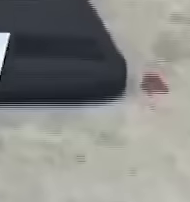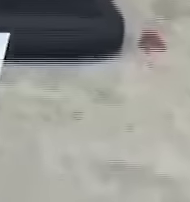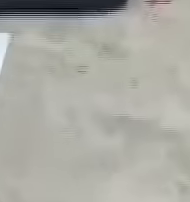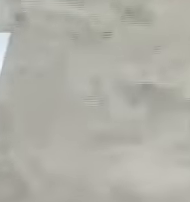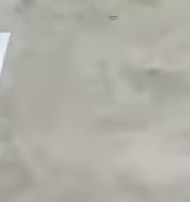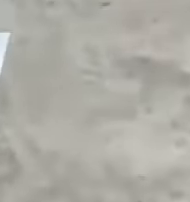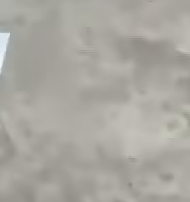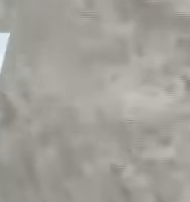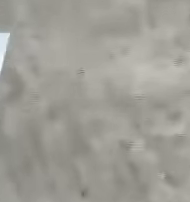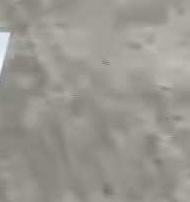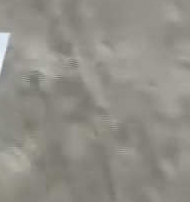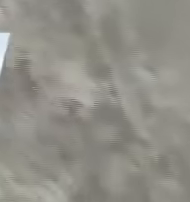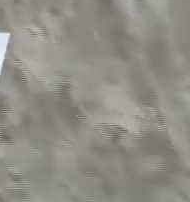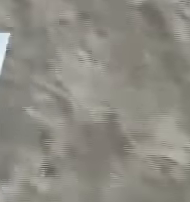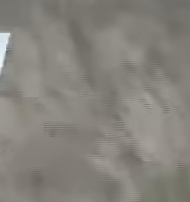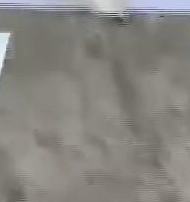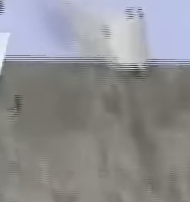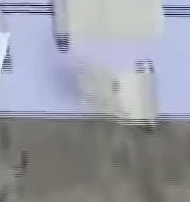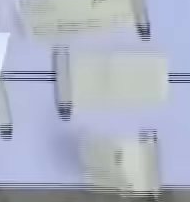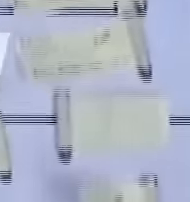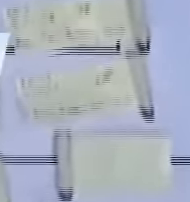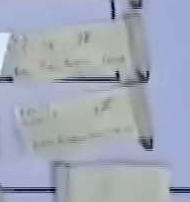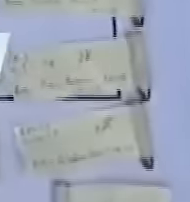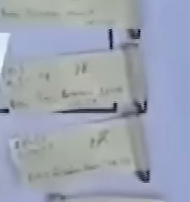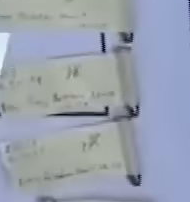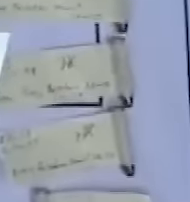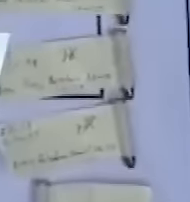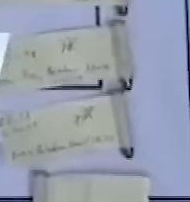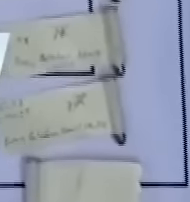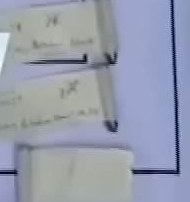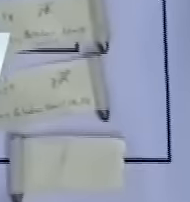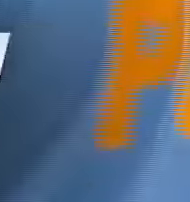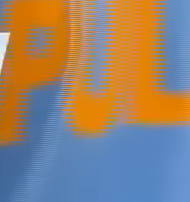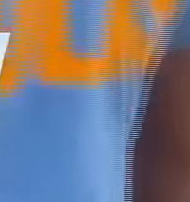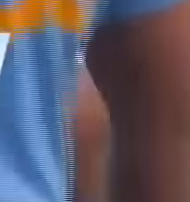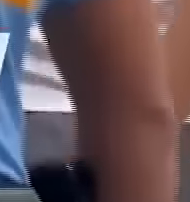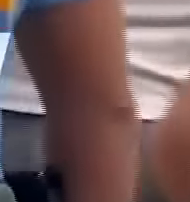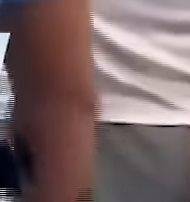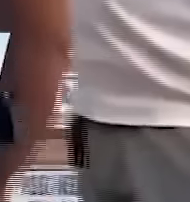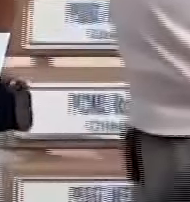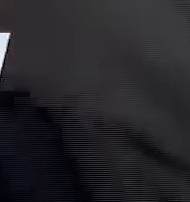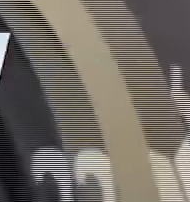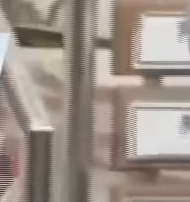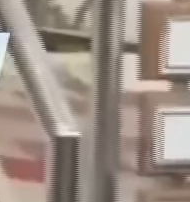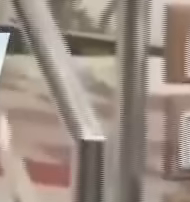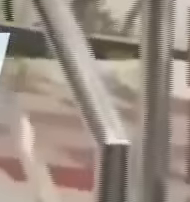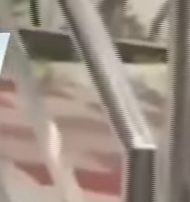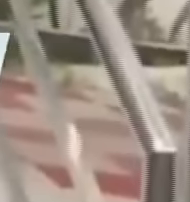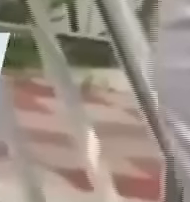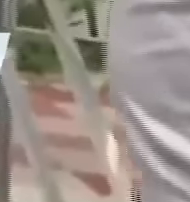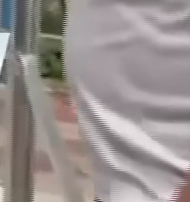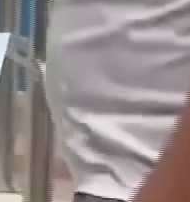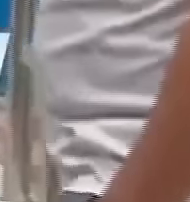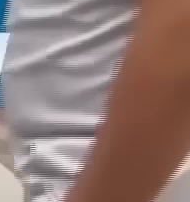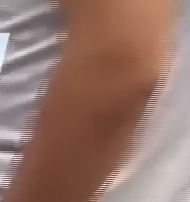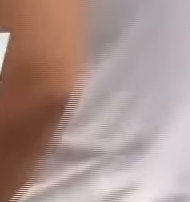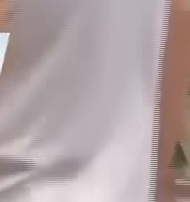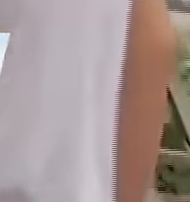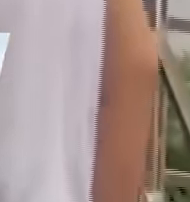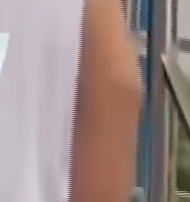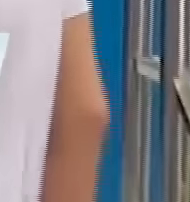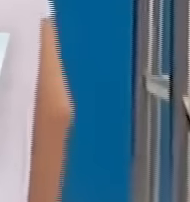in tandem na paikot-ikot sa barangay Pulborista. Doon namadaan ang dalawang lalaki na sakay ng motorsiklo. Napansin